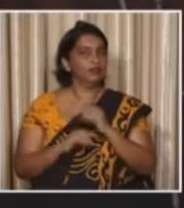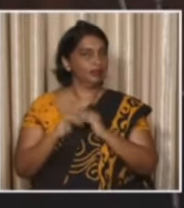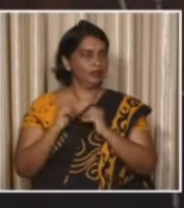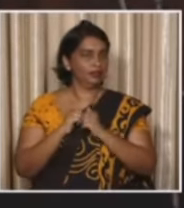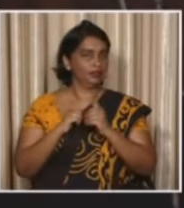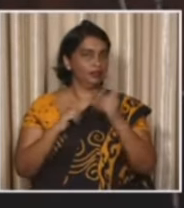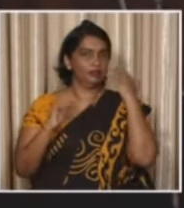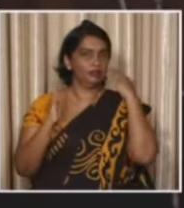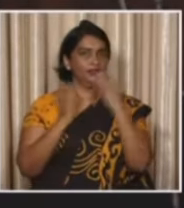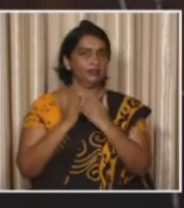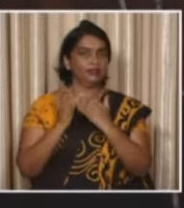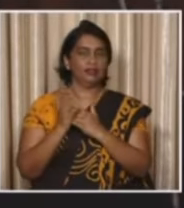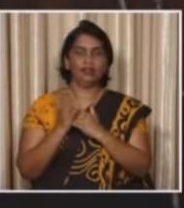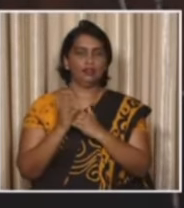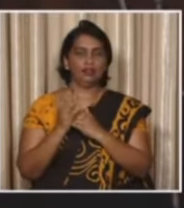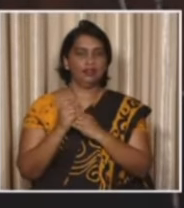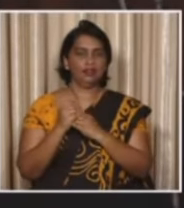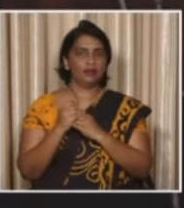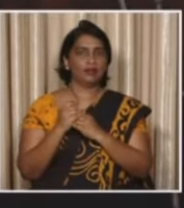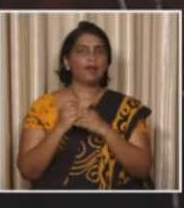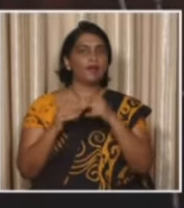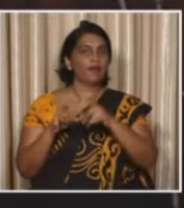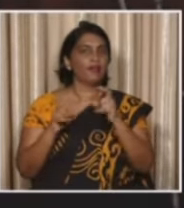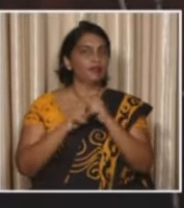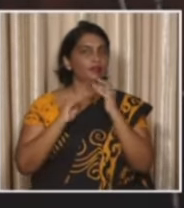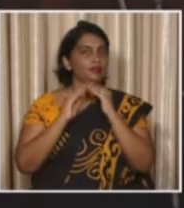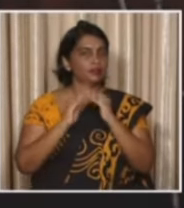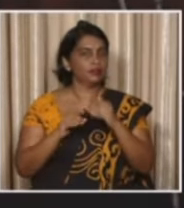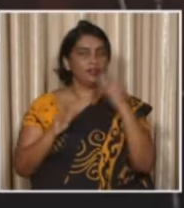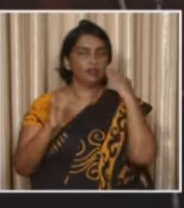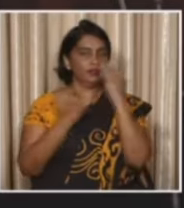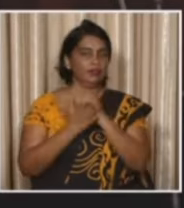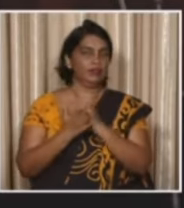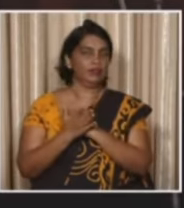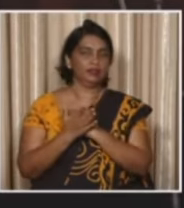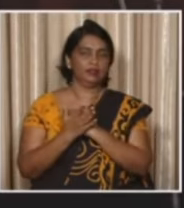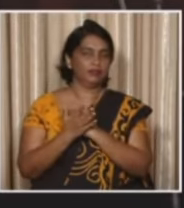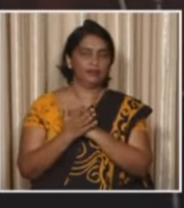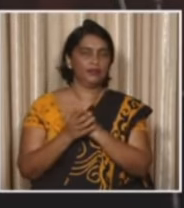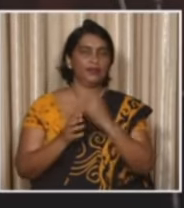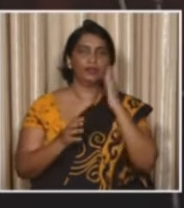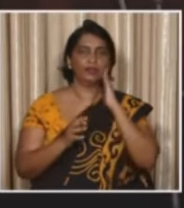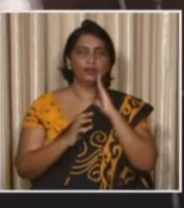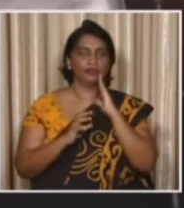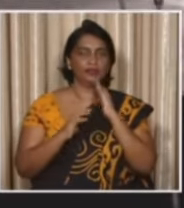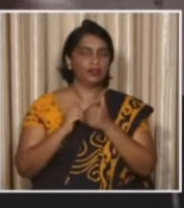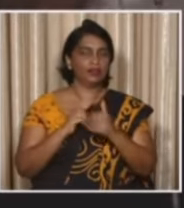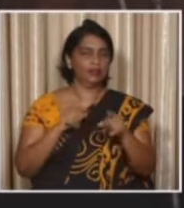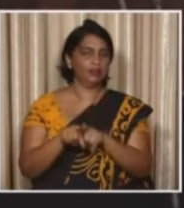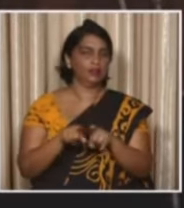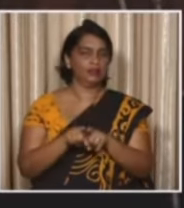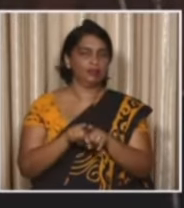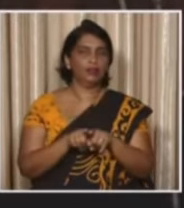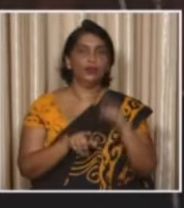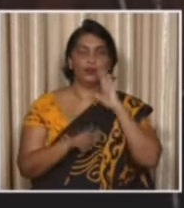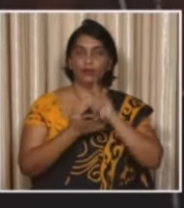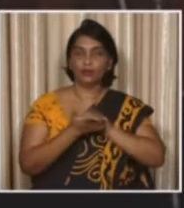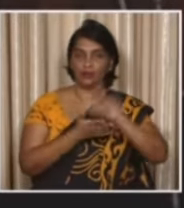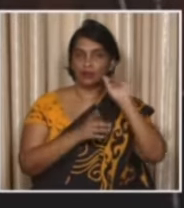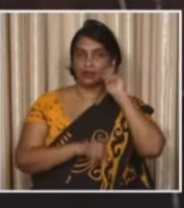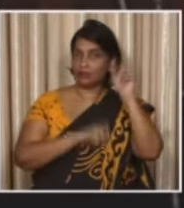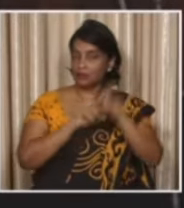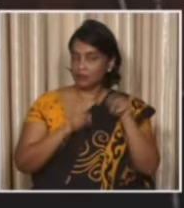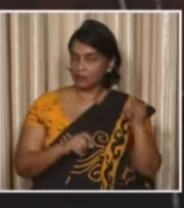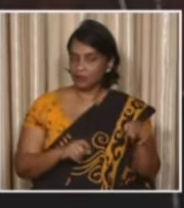సభావిధి ఉపదిస్తున్న ఆగమన విగమన డిపార్ట్మెంట్ మేరటే జనతా విదేశ వినిపేన విదేశగతమైన